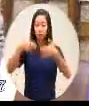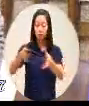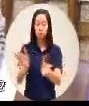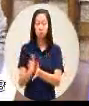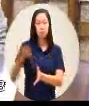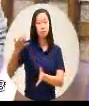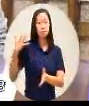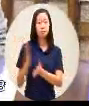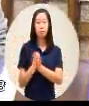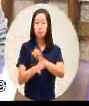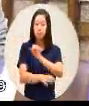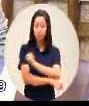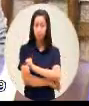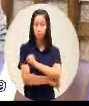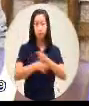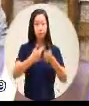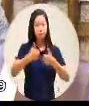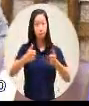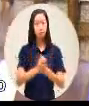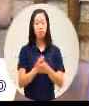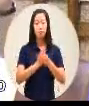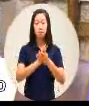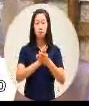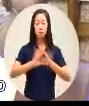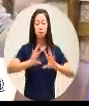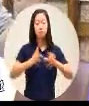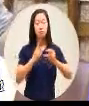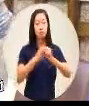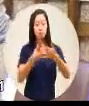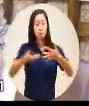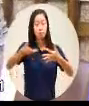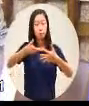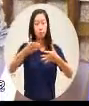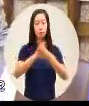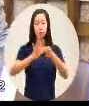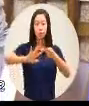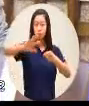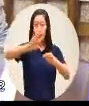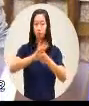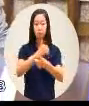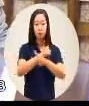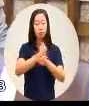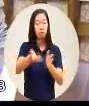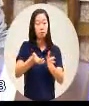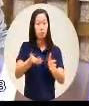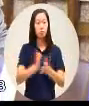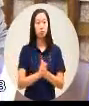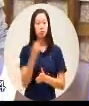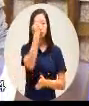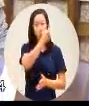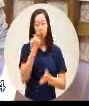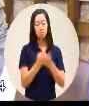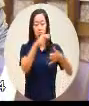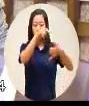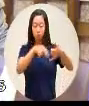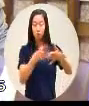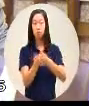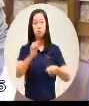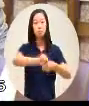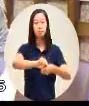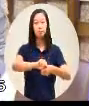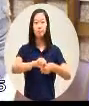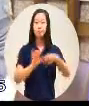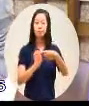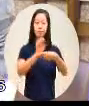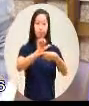测的时候，国中升高中阿伟科西画这个名有加 25%、